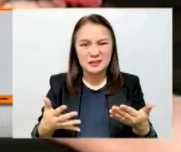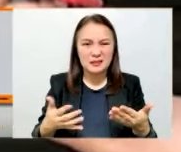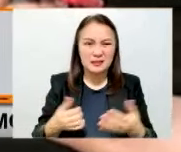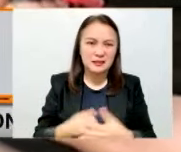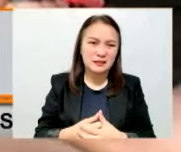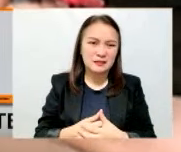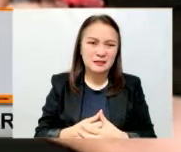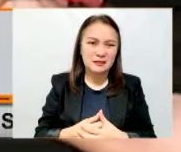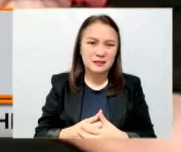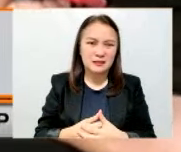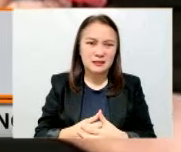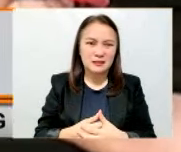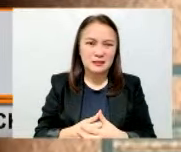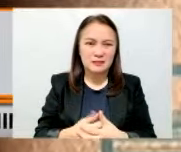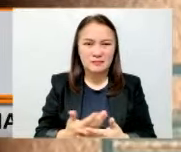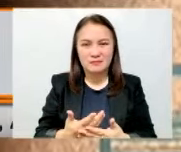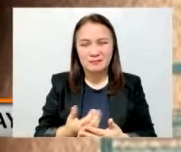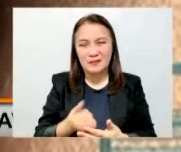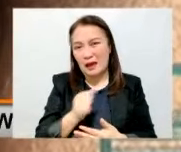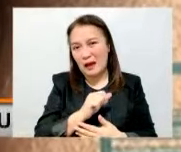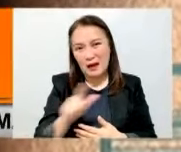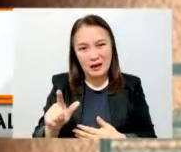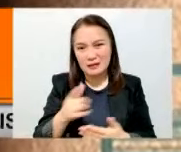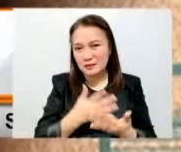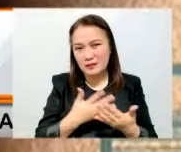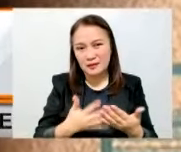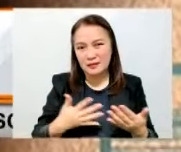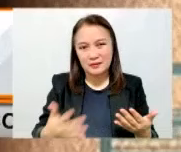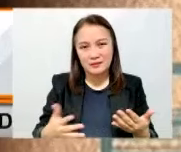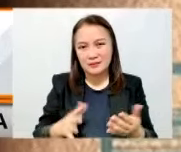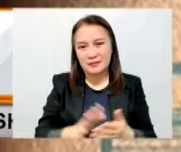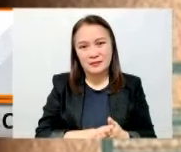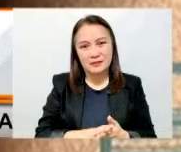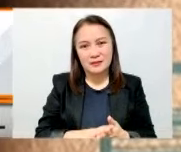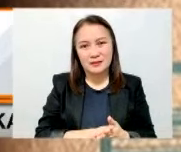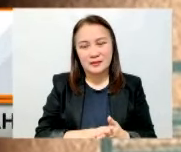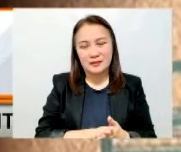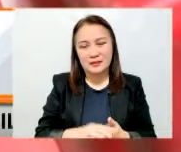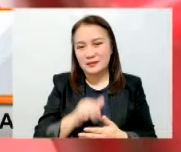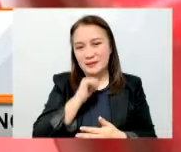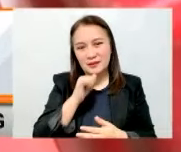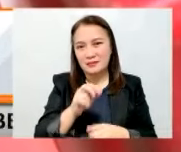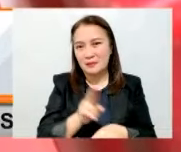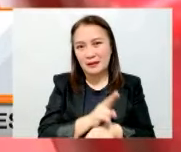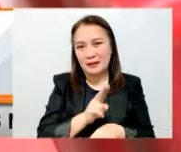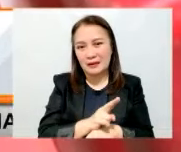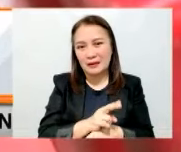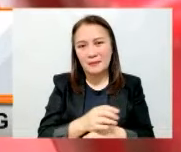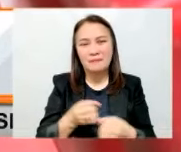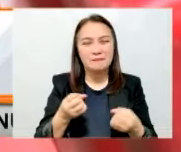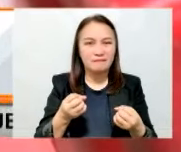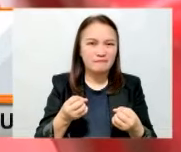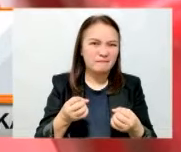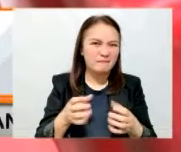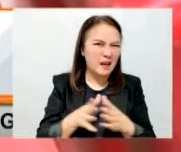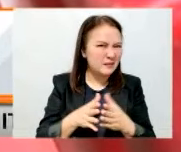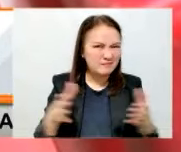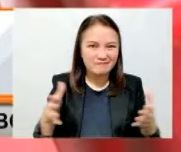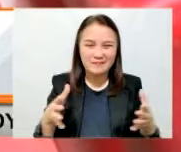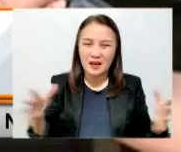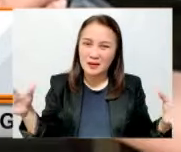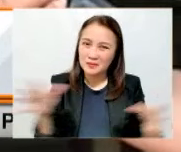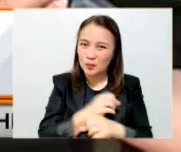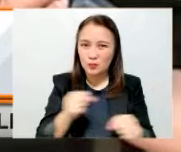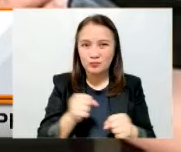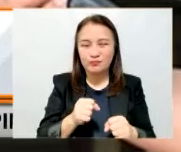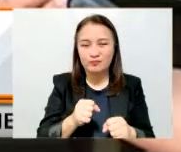yung soft drinks, panindala. Paninda lahat. More or less malaki ang damage. More or less mga